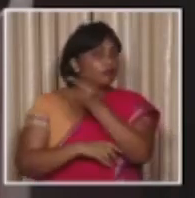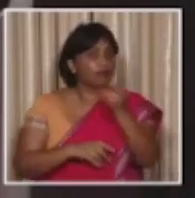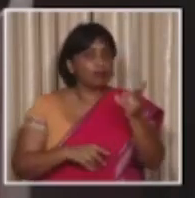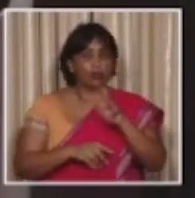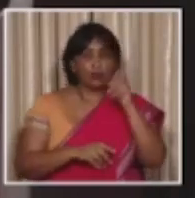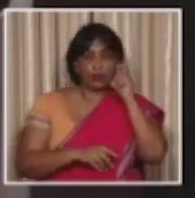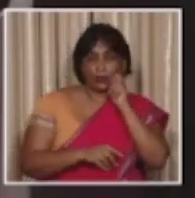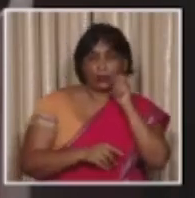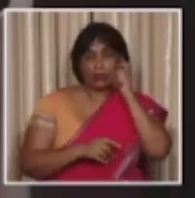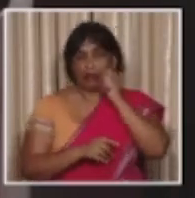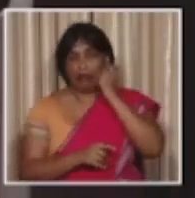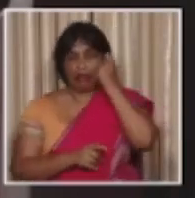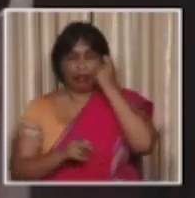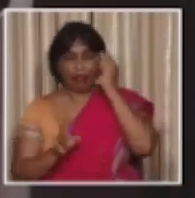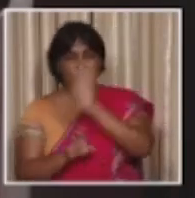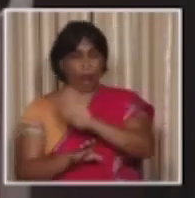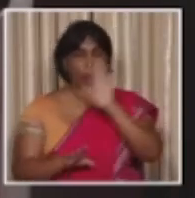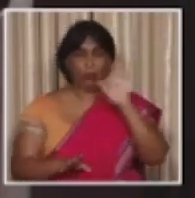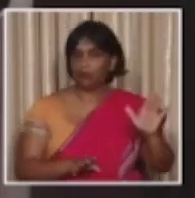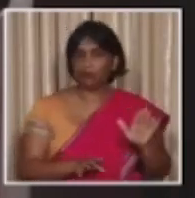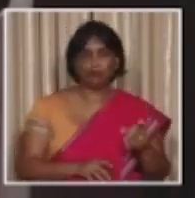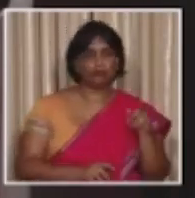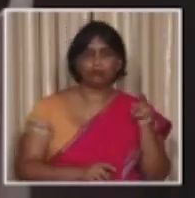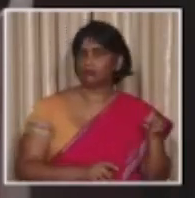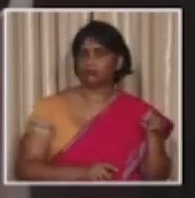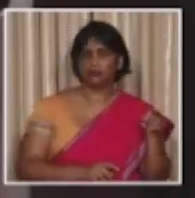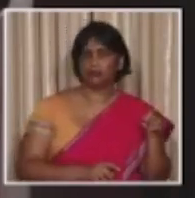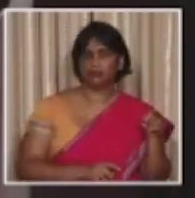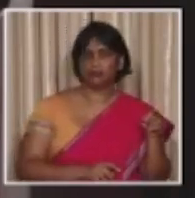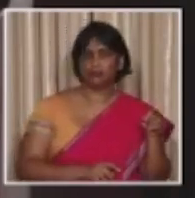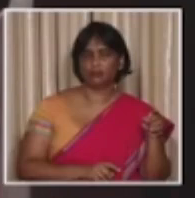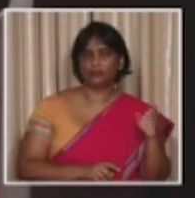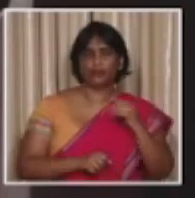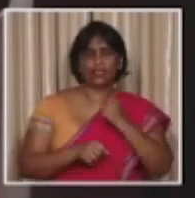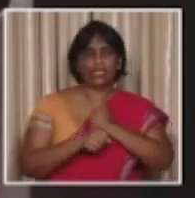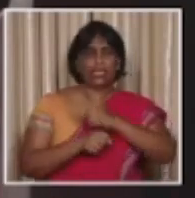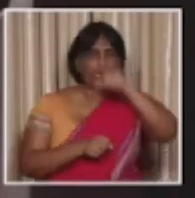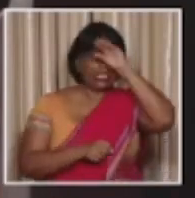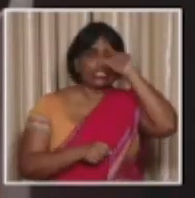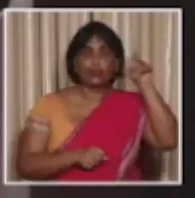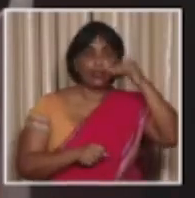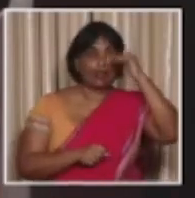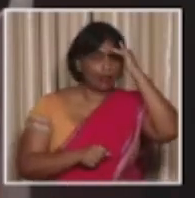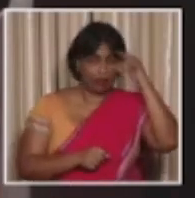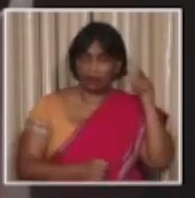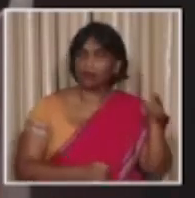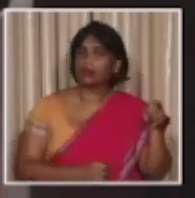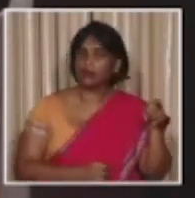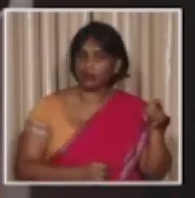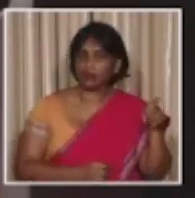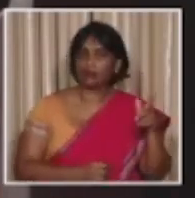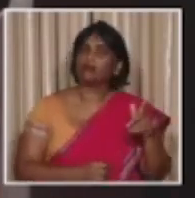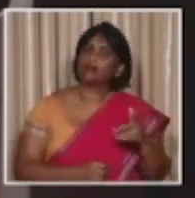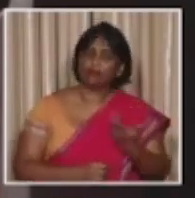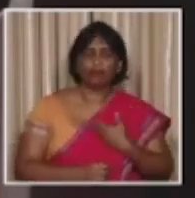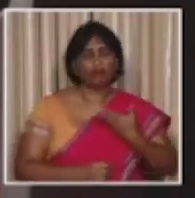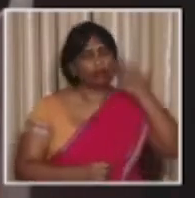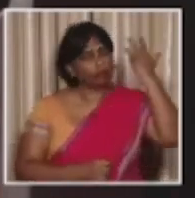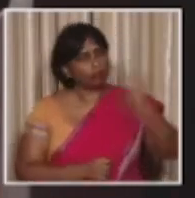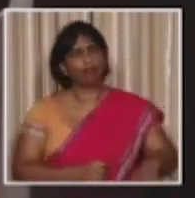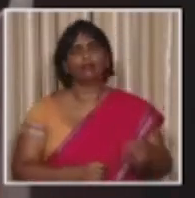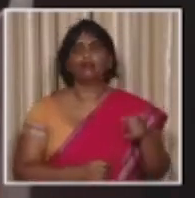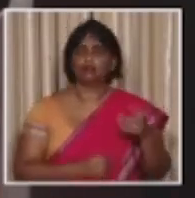අන්තවාදී මතවල හිටපු අය හැබැයි අන්වර් සදාත් ඊජිප්තුවේ නායකයාට ජීවිතේ පූජා කරන්නත් සිද්ධ